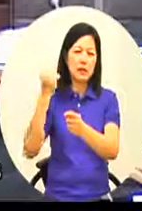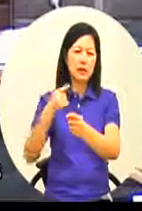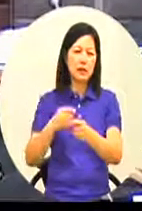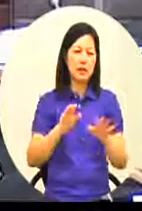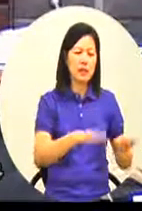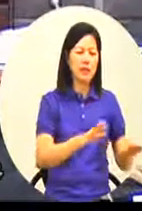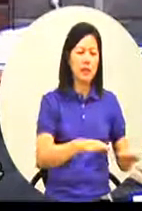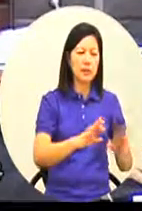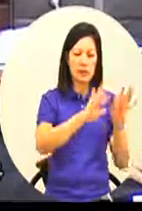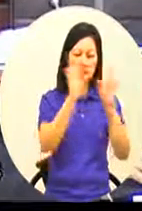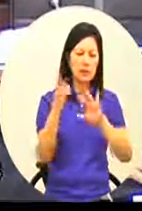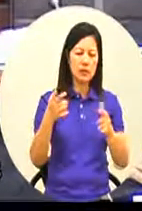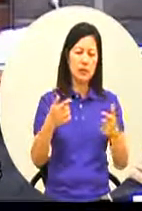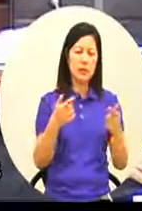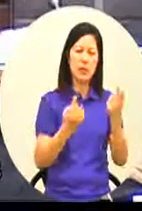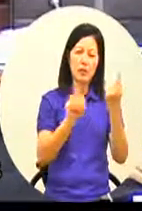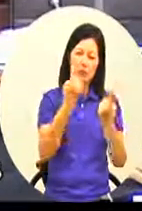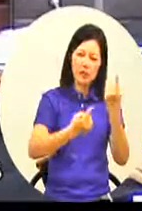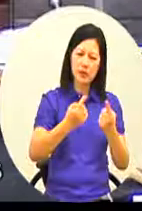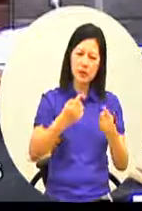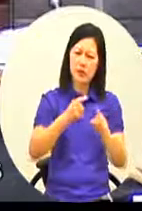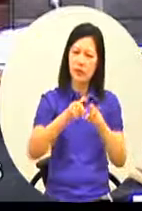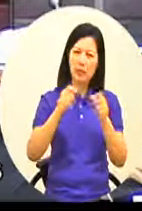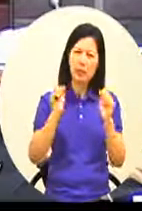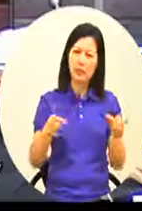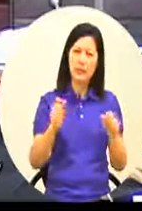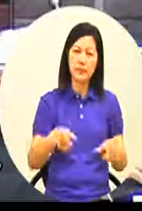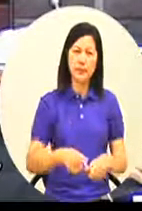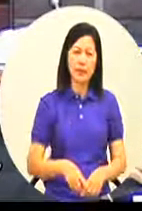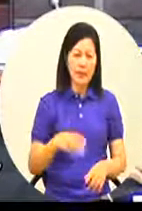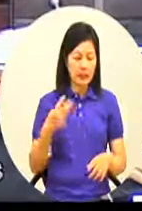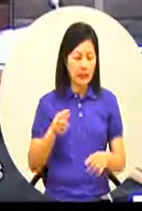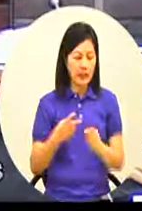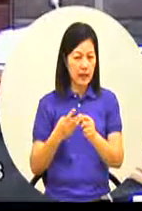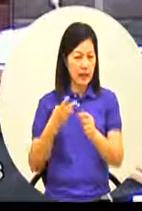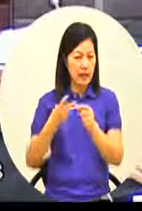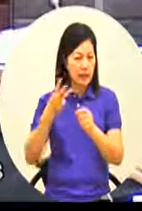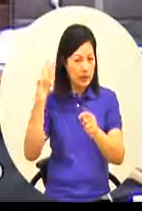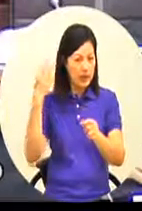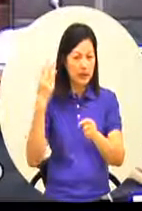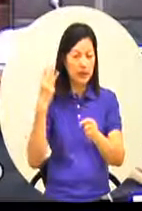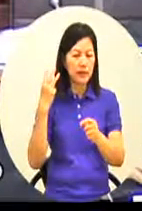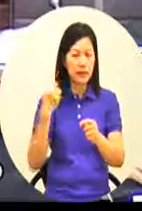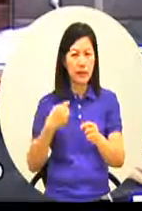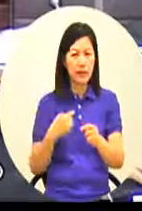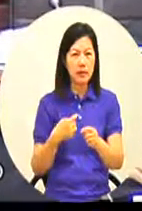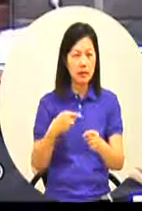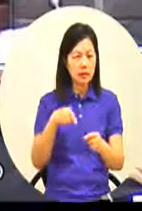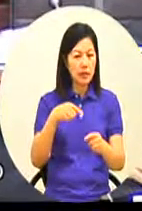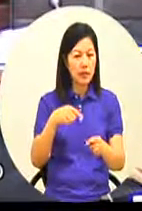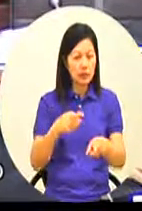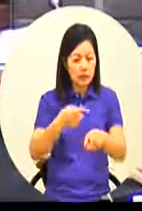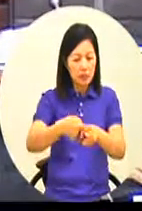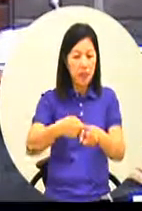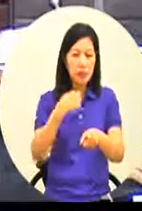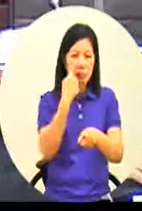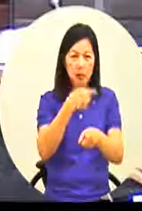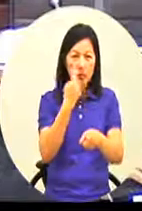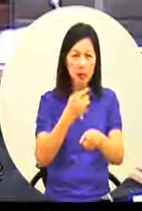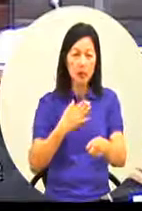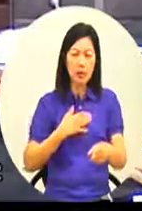无同款的啦，吼，是无同款的。而且以三当前吼，两三当前，咱以这个路口的头前，挨